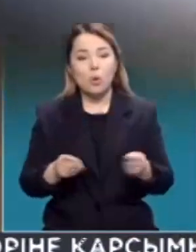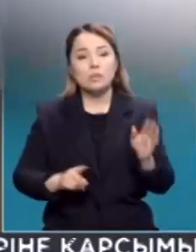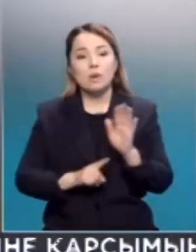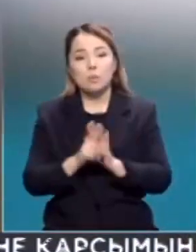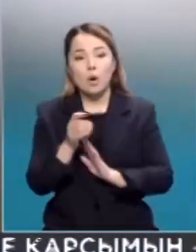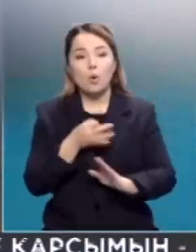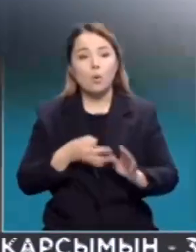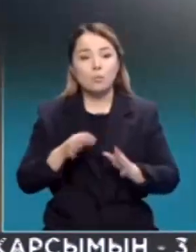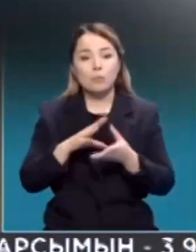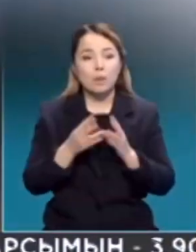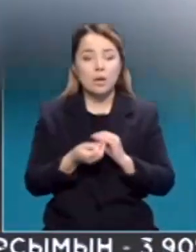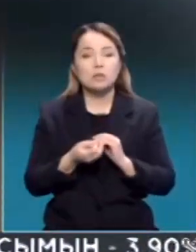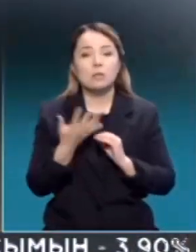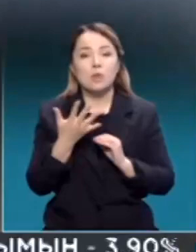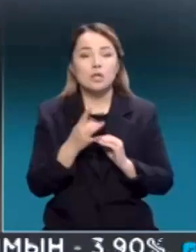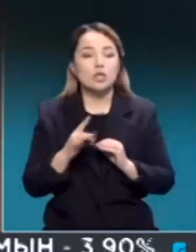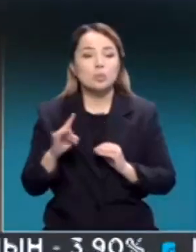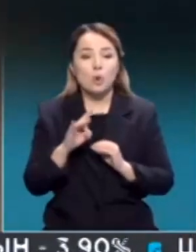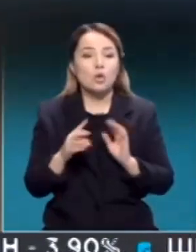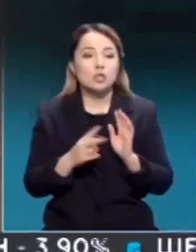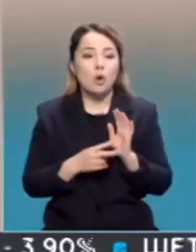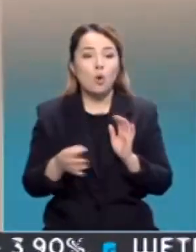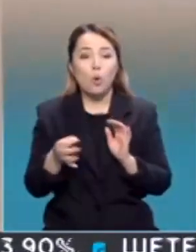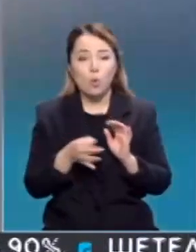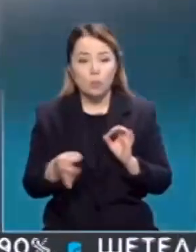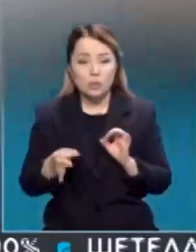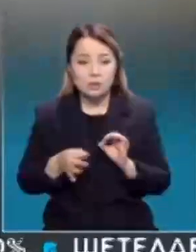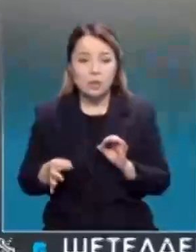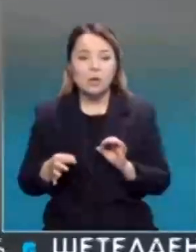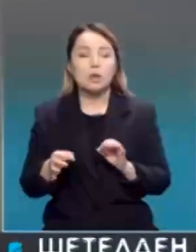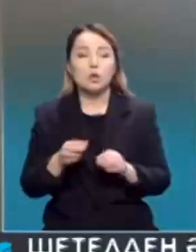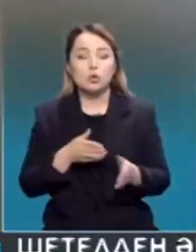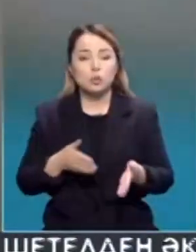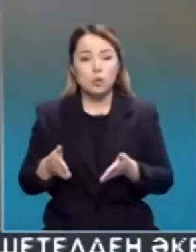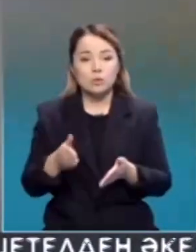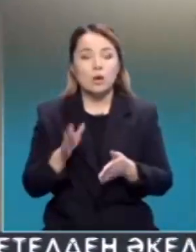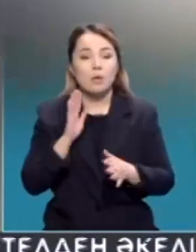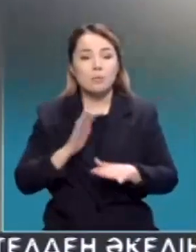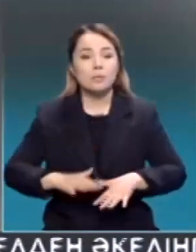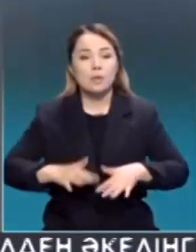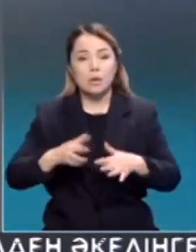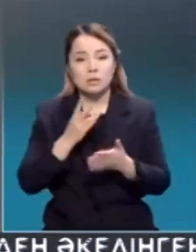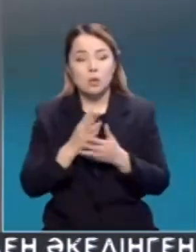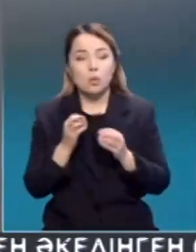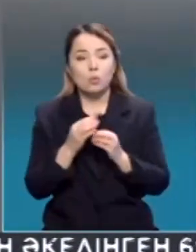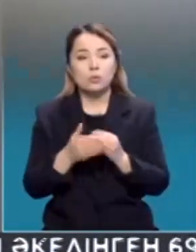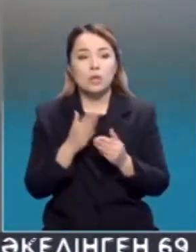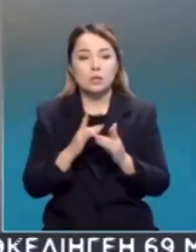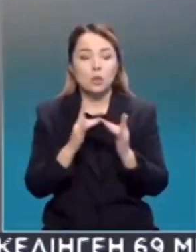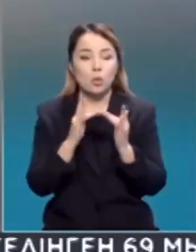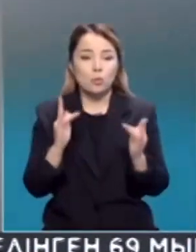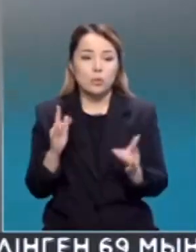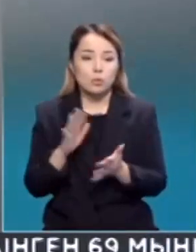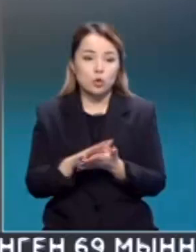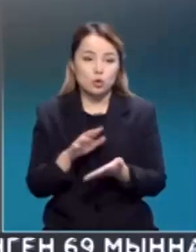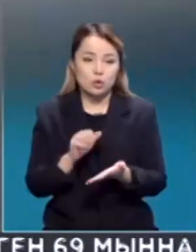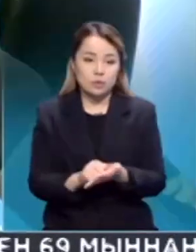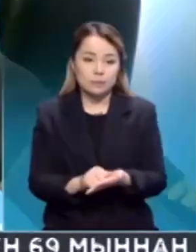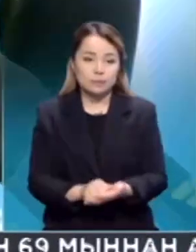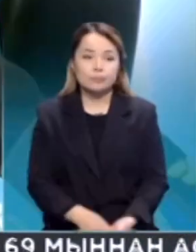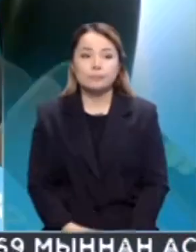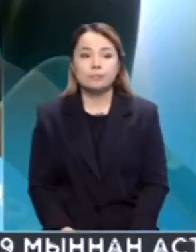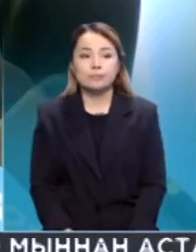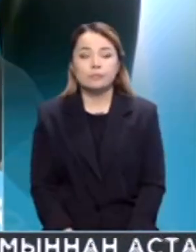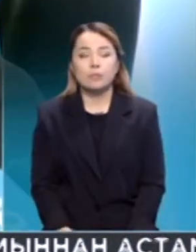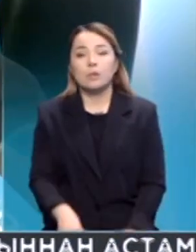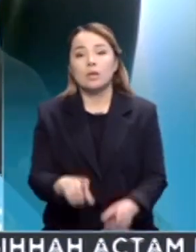басталғалы облыста 5 республикалық 7 облыстық маңыздағы жолды су шайды. Оңға жуық көпір бөлінді.